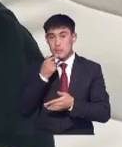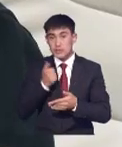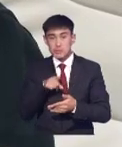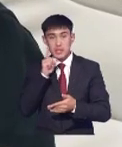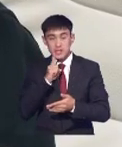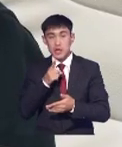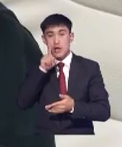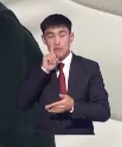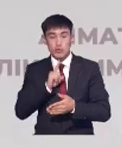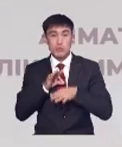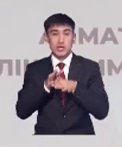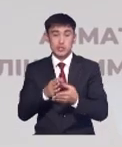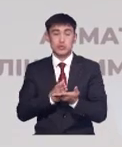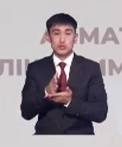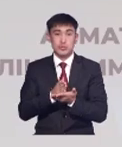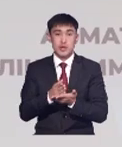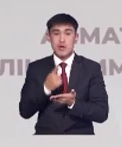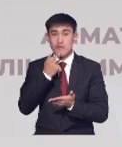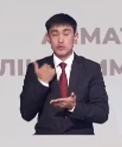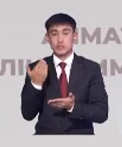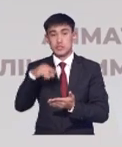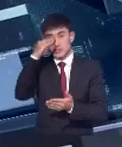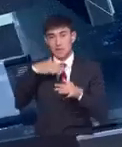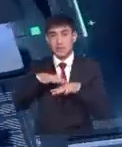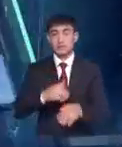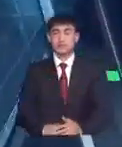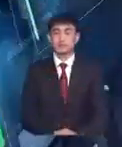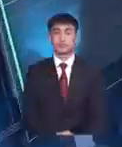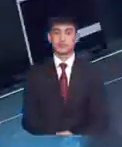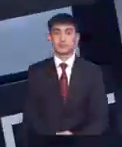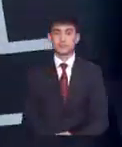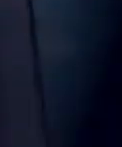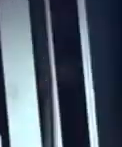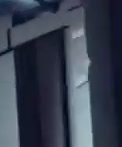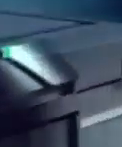более комфортного прохождения службы в рядах вооруженных сил страны. Жандос